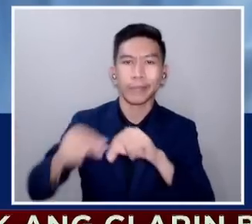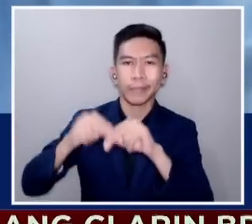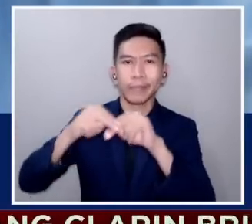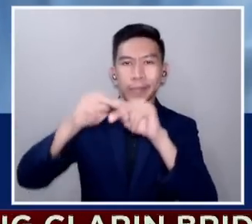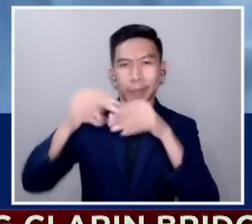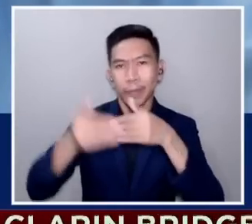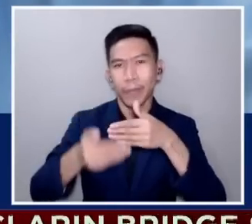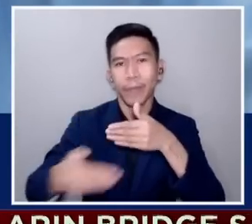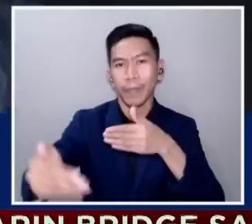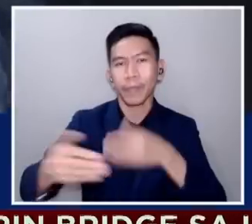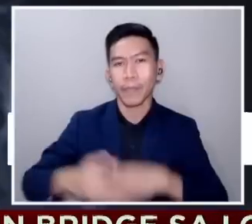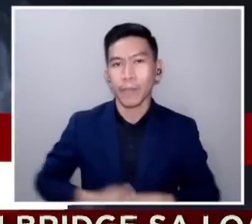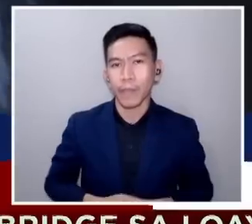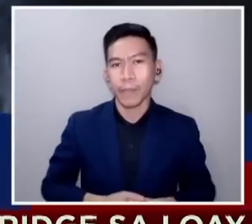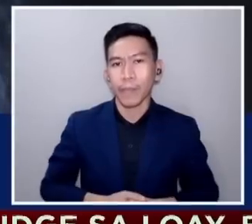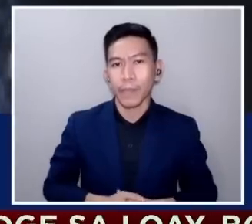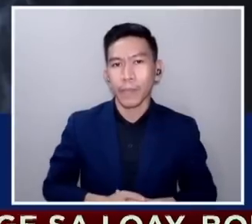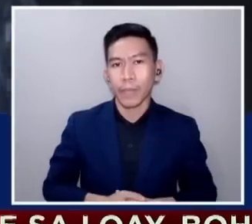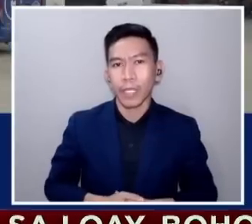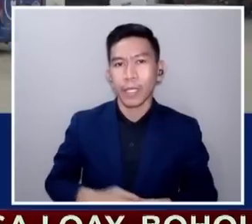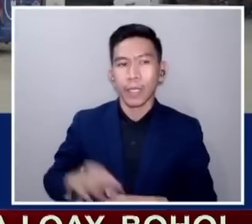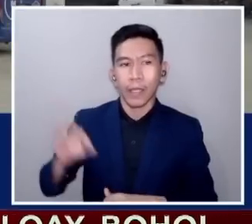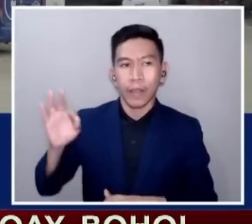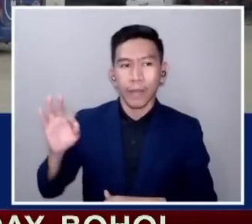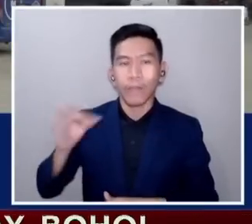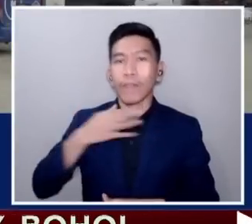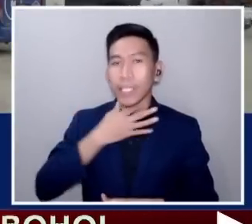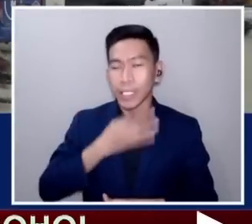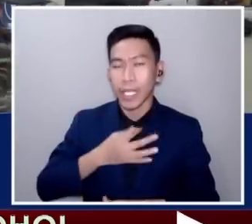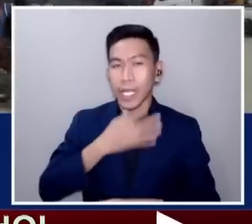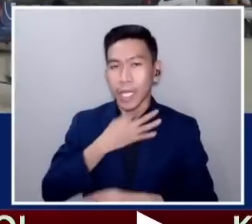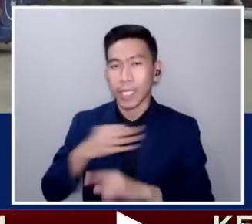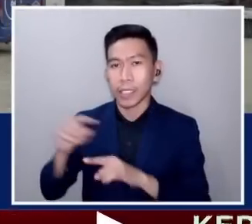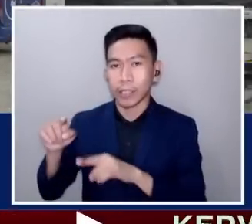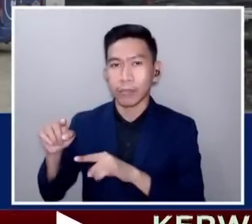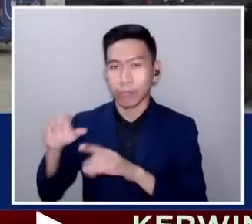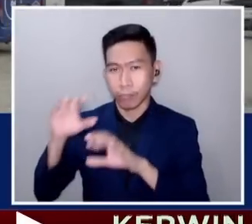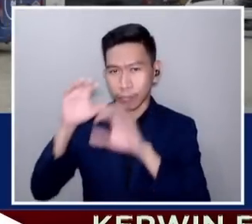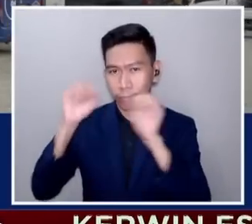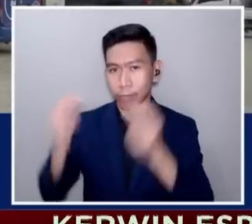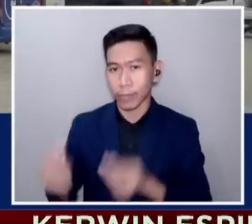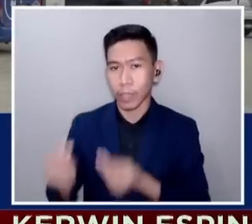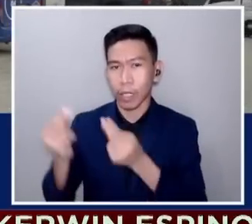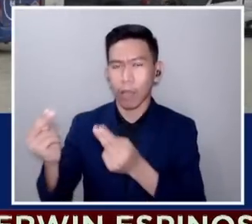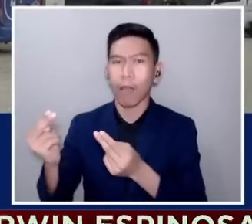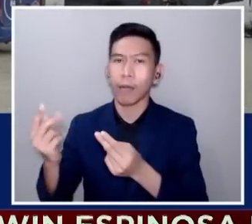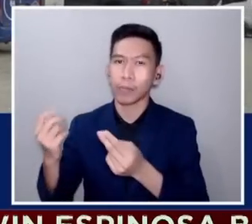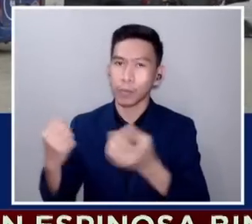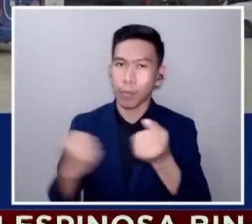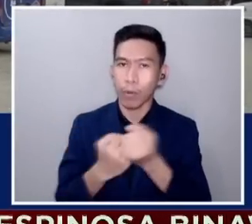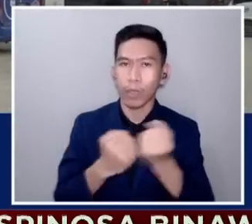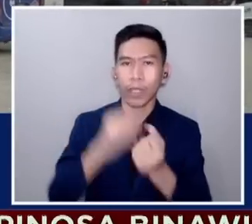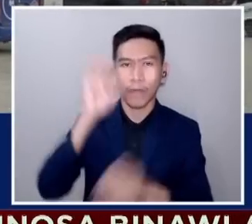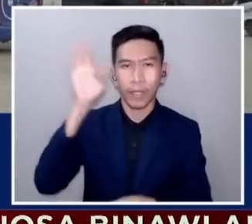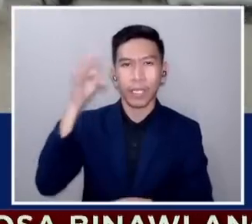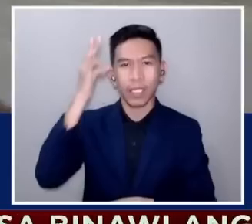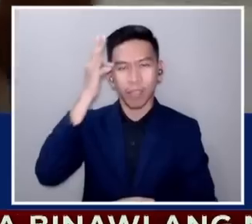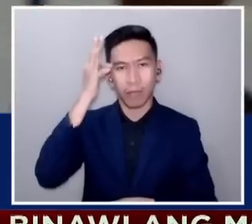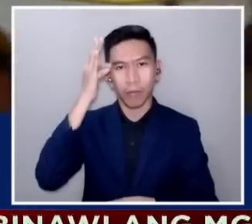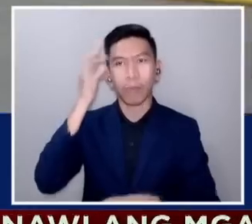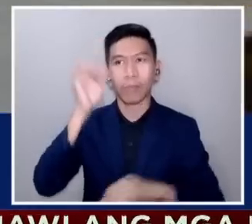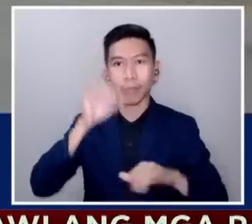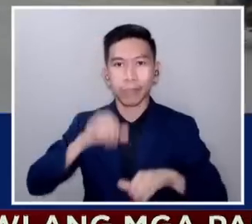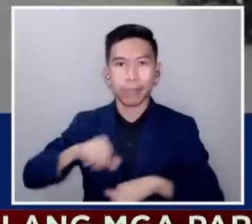Para naman kay Faisal Mangundato, isusulong niya ang federalismo para sabay-sabay na masolusyunan ang problema ng mga